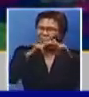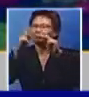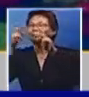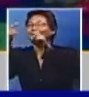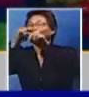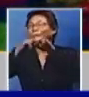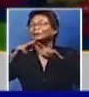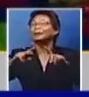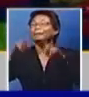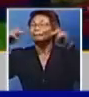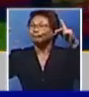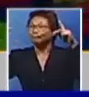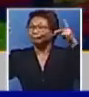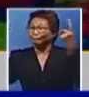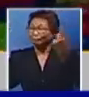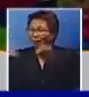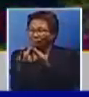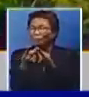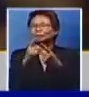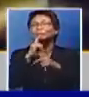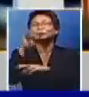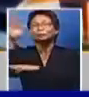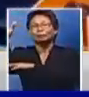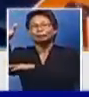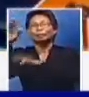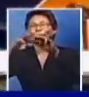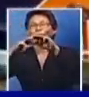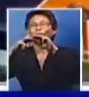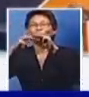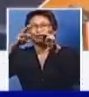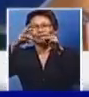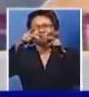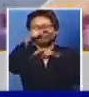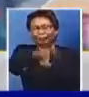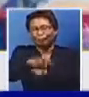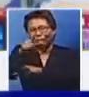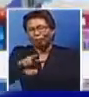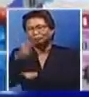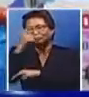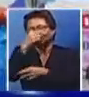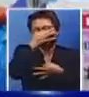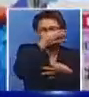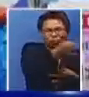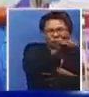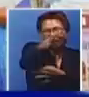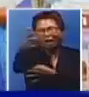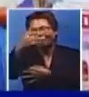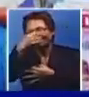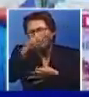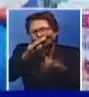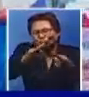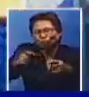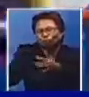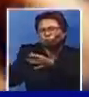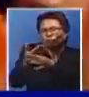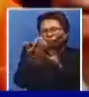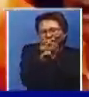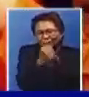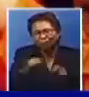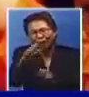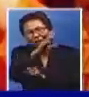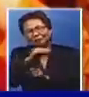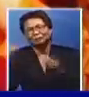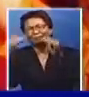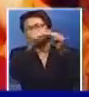menjamin masa depan negara ini, dan warga Felda harus menghindari diri dari terpengaruh dengan mana-mana pihak yang cuba menggugat keselamatan